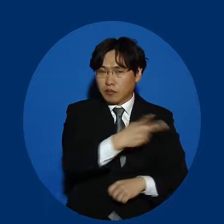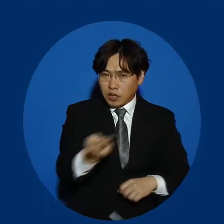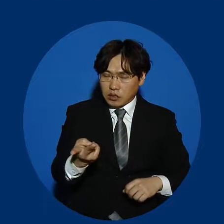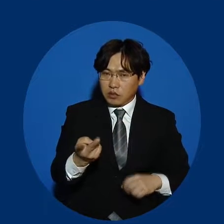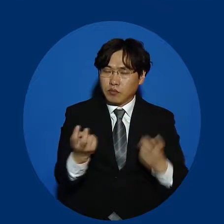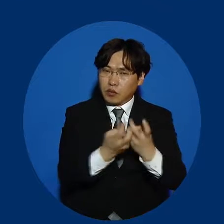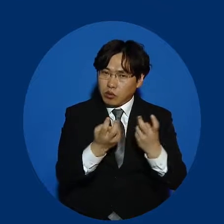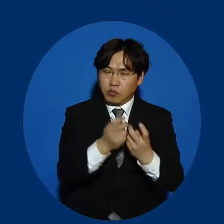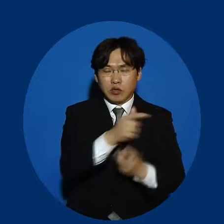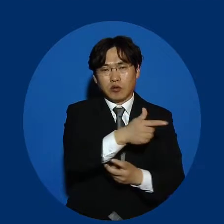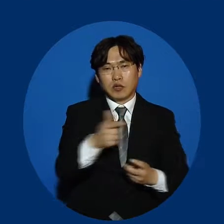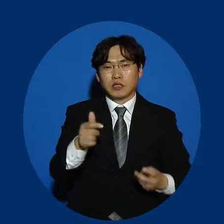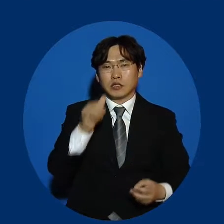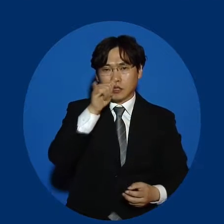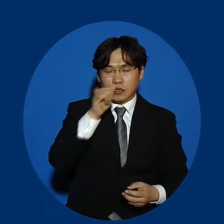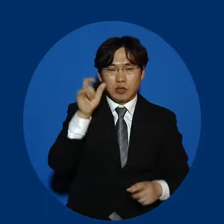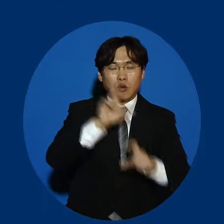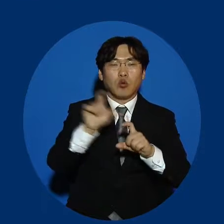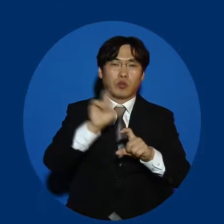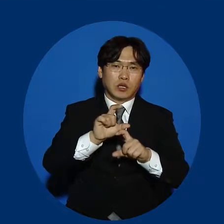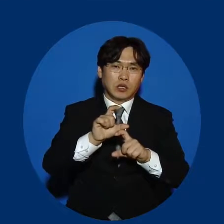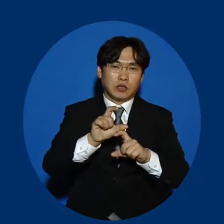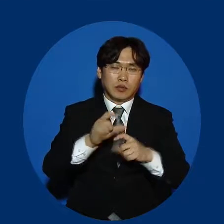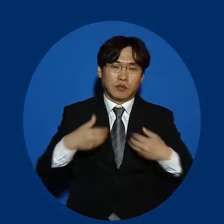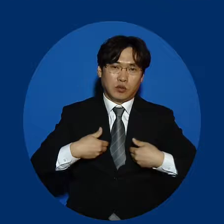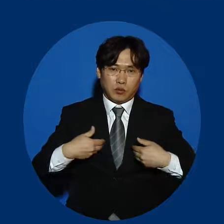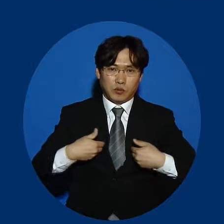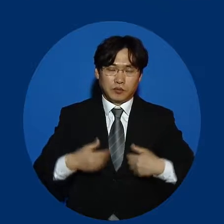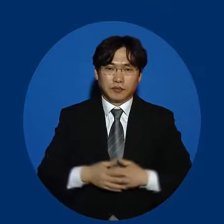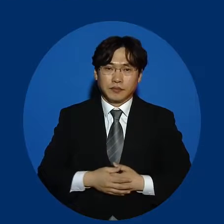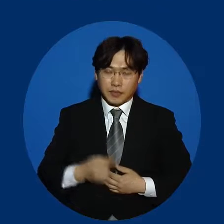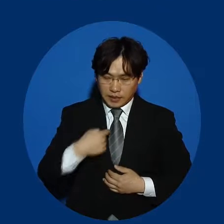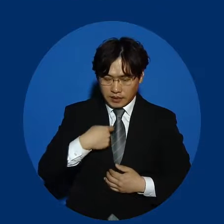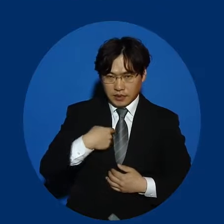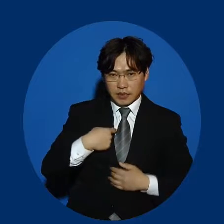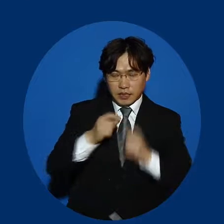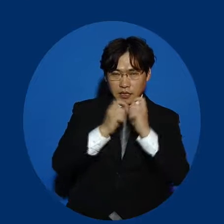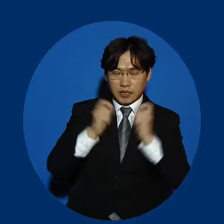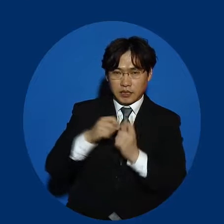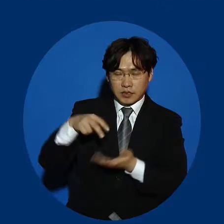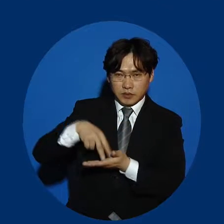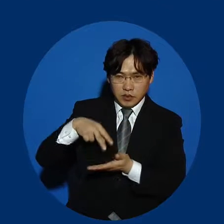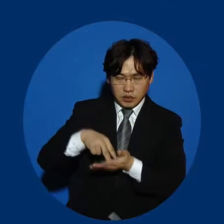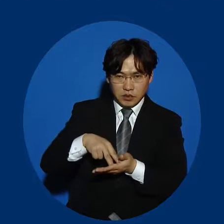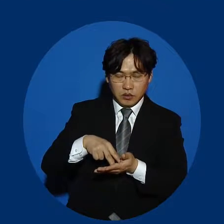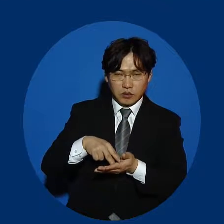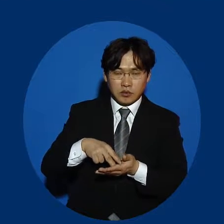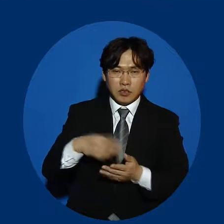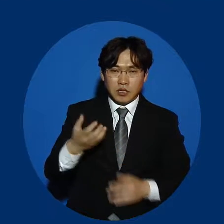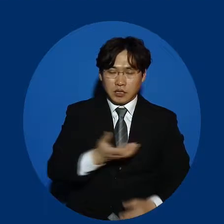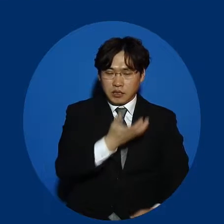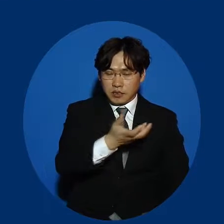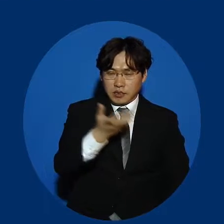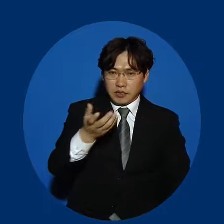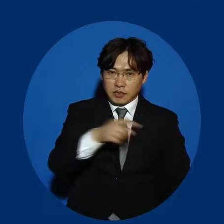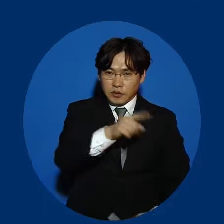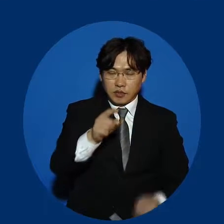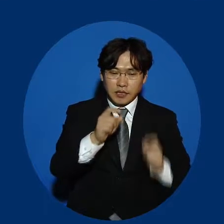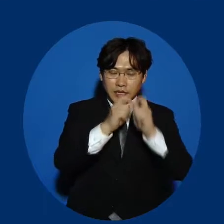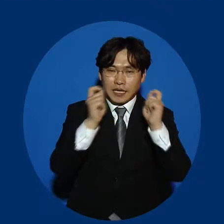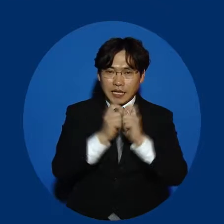형태로도 있을 것이고 방법은 많으니까, 저는 그 이동 장애 중심의 정책을 지금은 조금씩 바꿔야